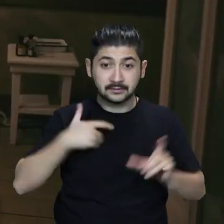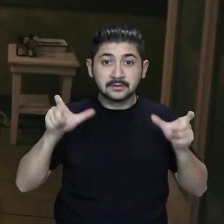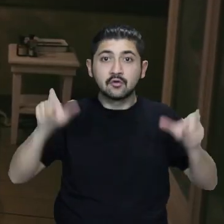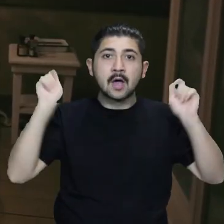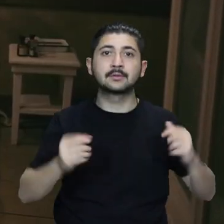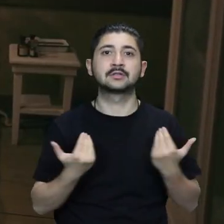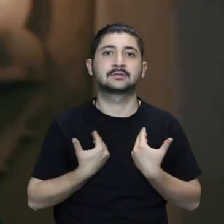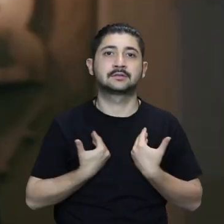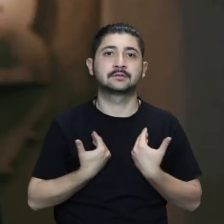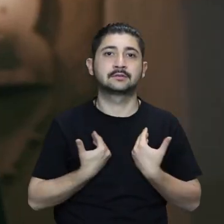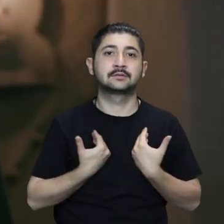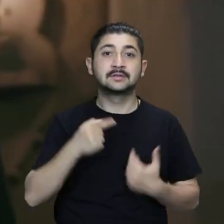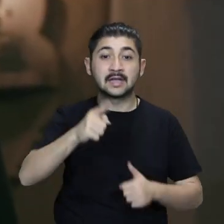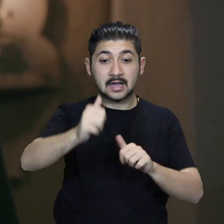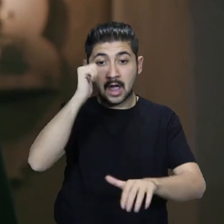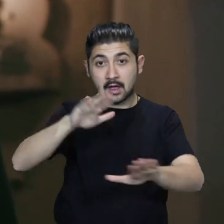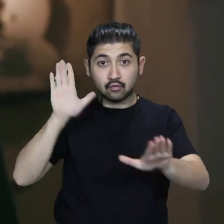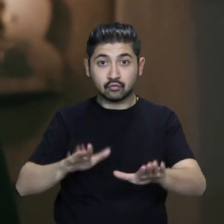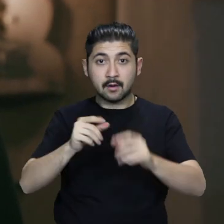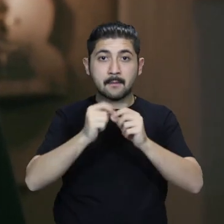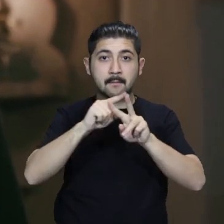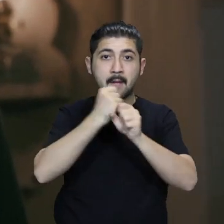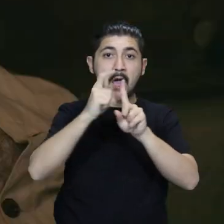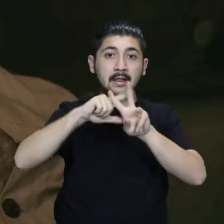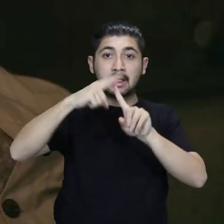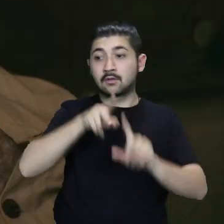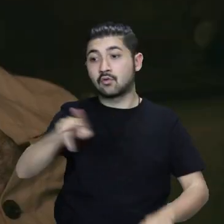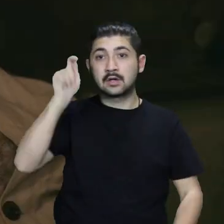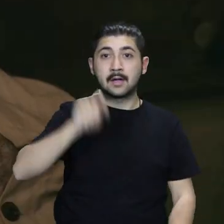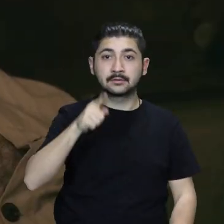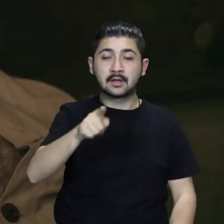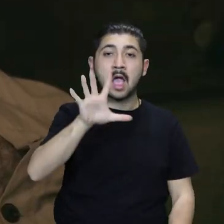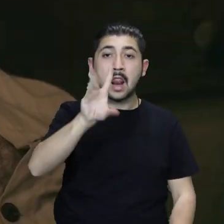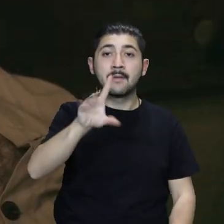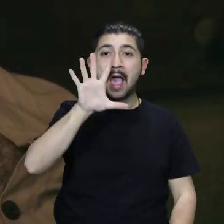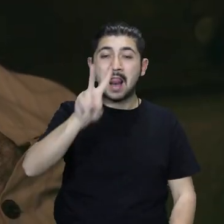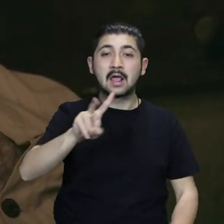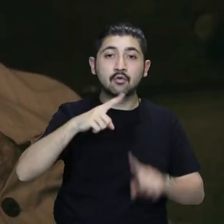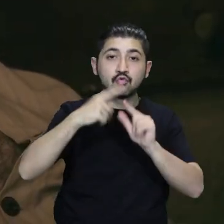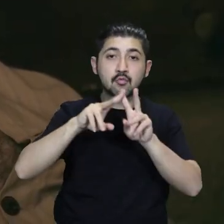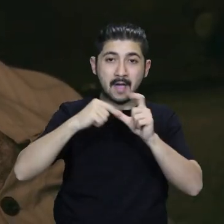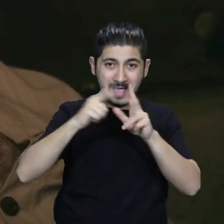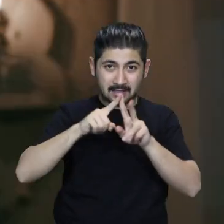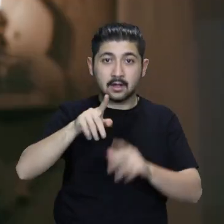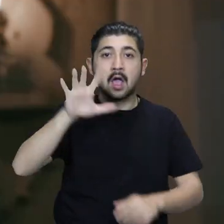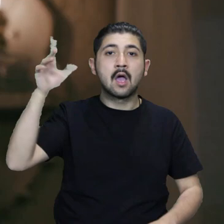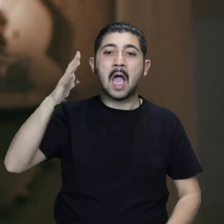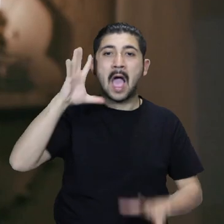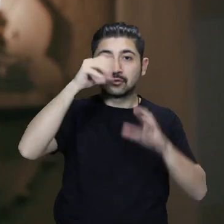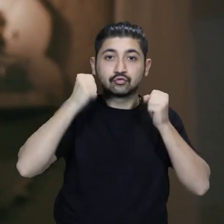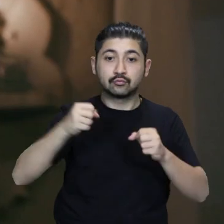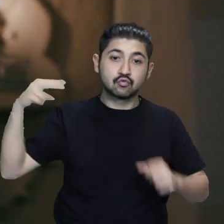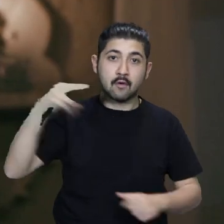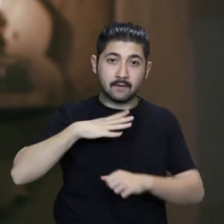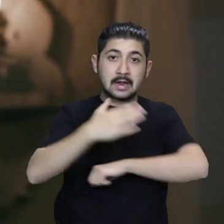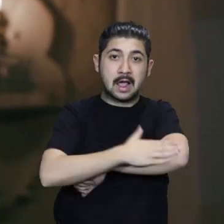savunacağız. Sen geride kalanlarla Bağdat'a çekileceksin. 51 ve 52. Tümen Erzurum'dan yola çıktı.